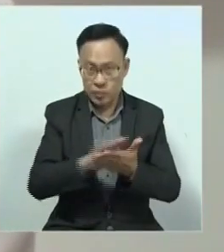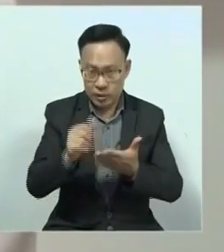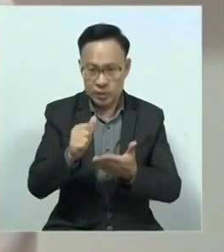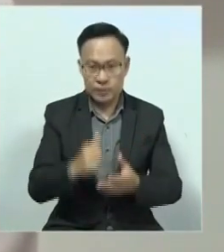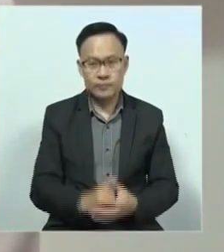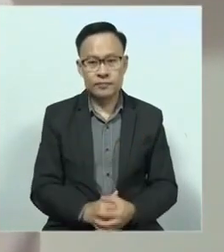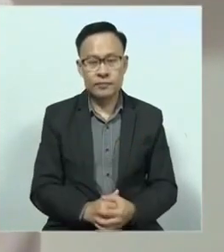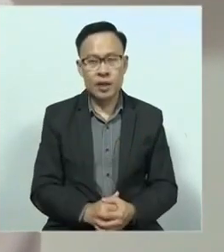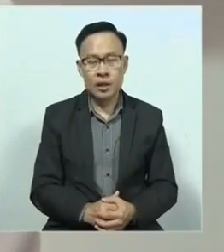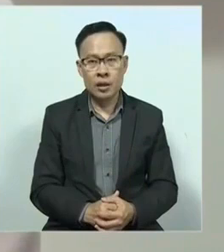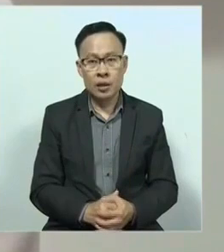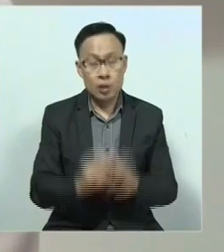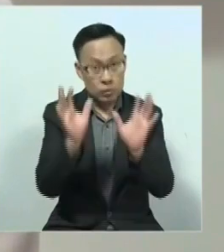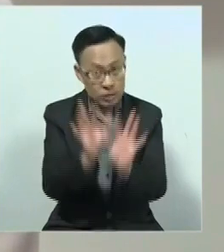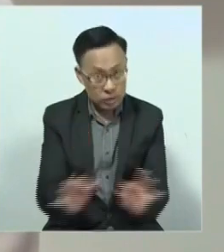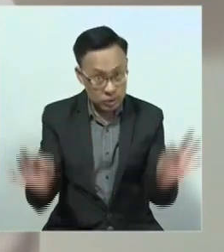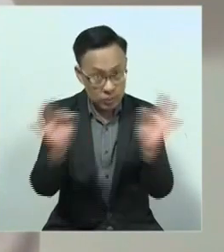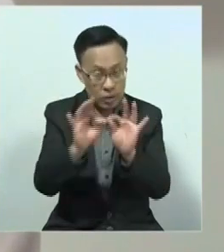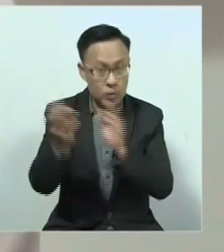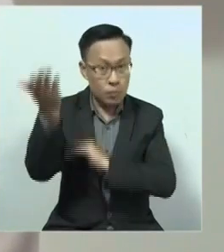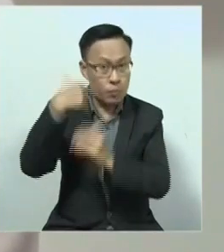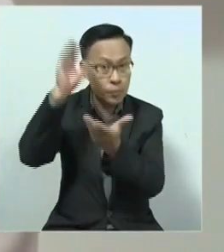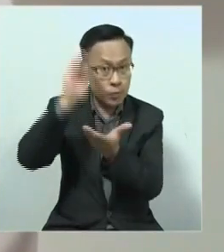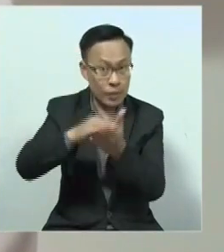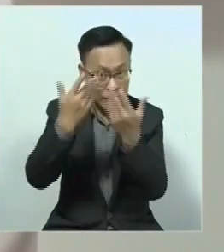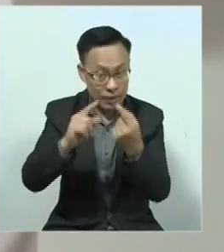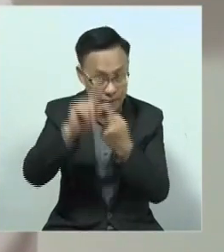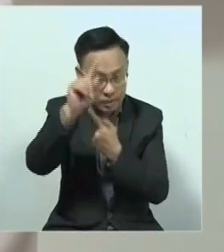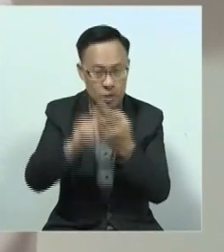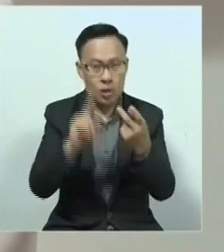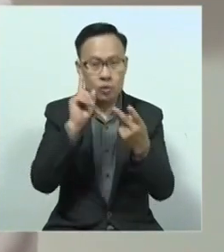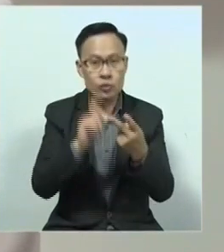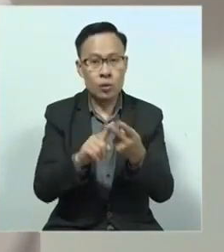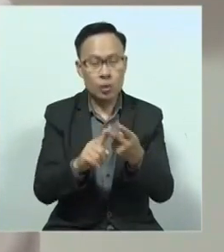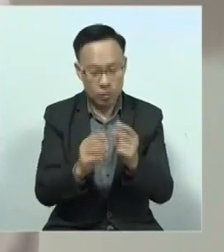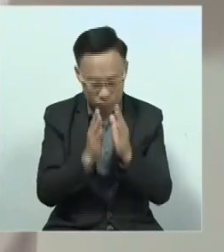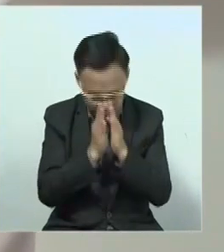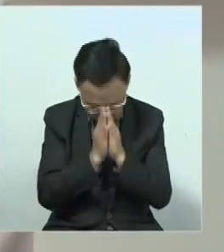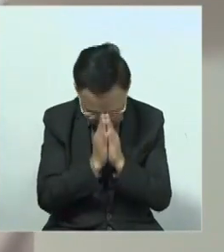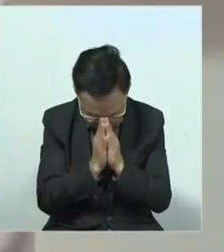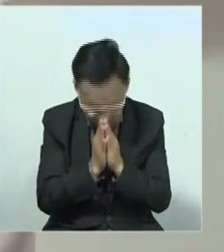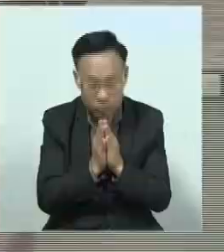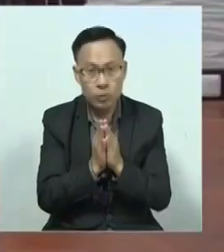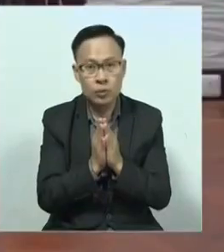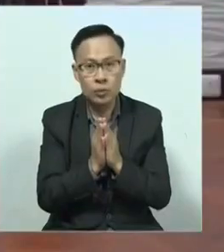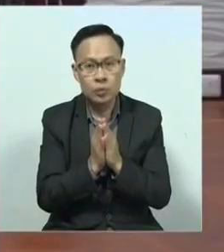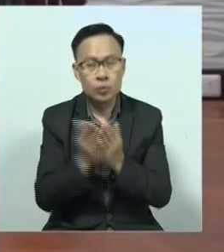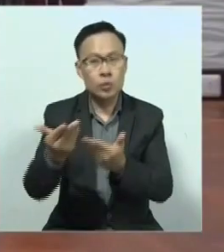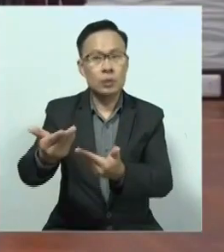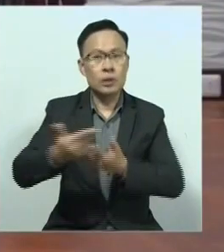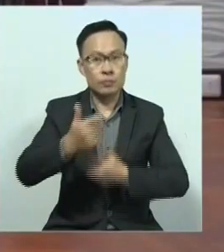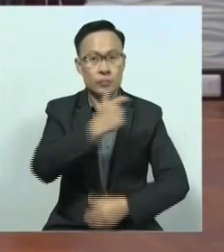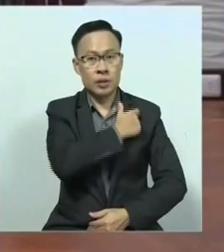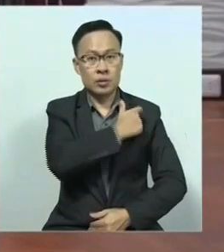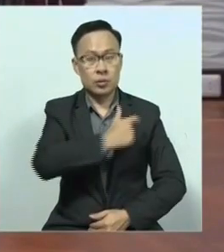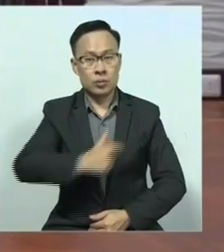าษาแล้วที่สำคัญกว่านี้ก็คือต้องอย่าลืมว่าเรามาเฝ้าทูลพระยุบาทต้องถวายพระเกียรติของเจ้าอยู่หัวของเรา